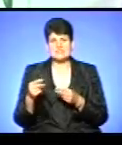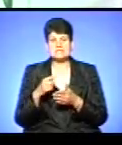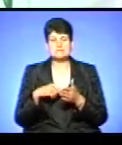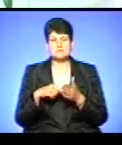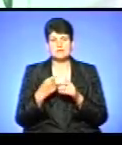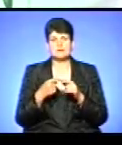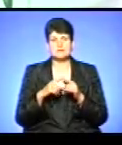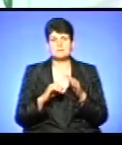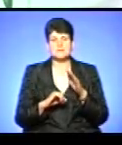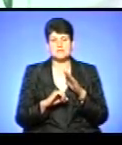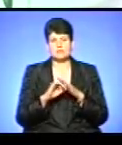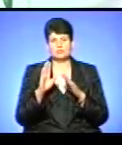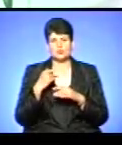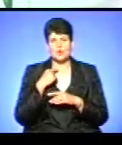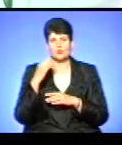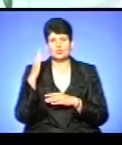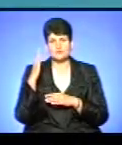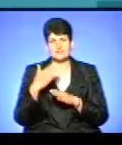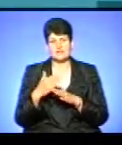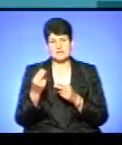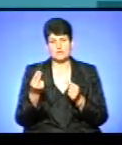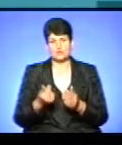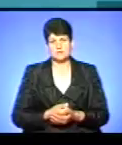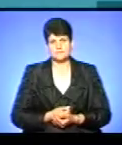на цих підставах будуть вже голосуватися, виділятися ці кошти.